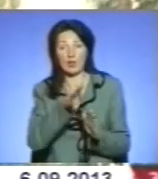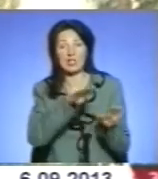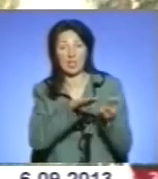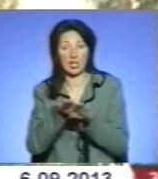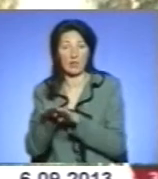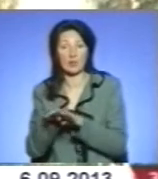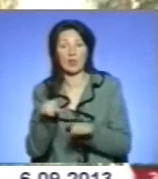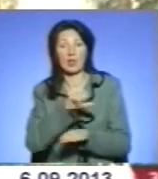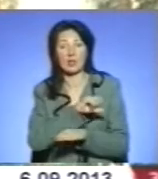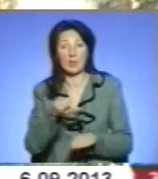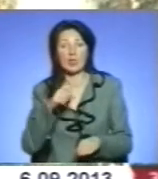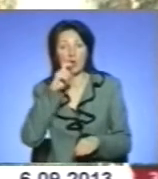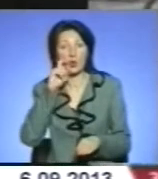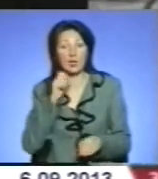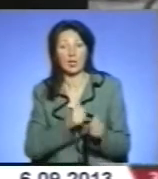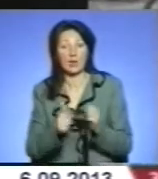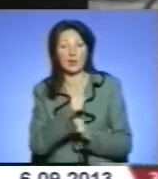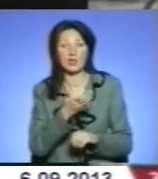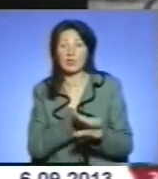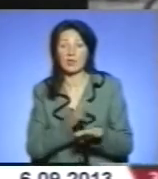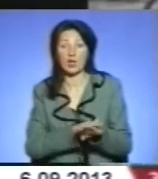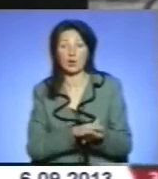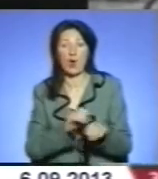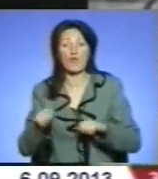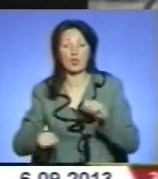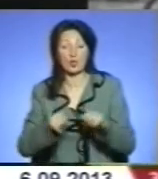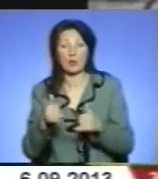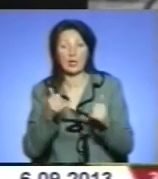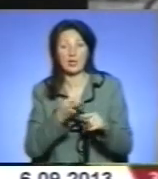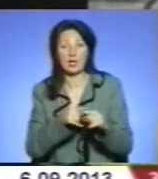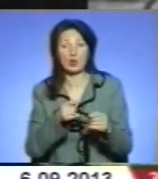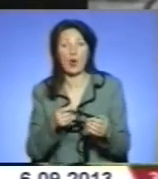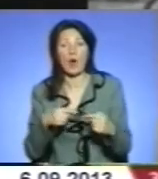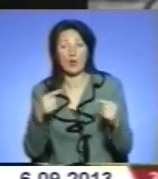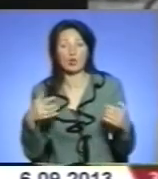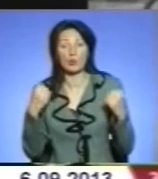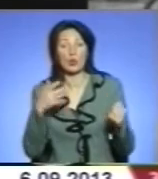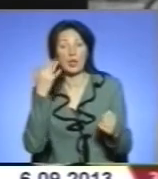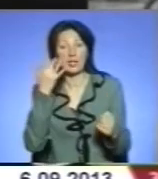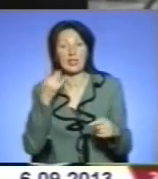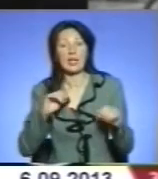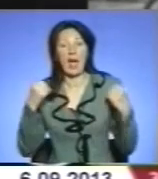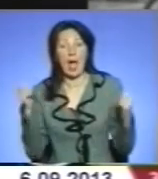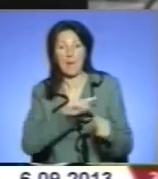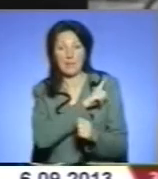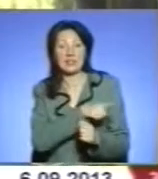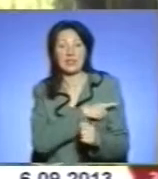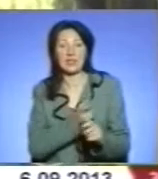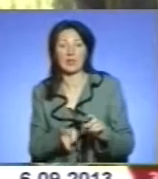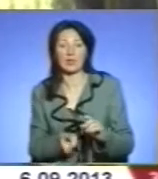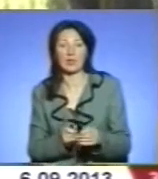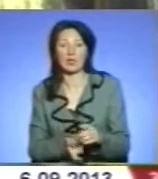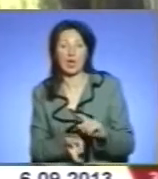межі України вибратись важко. Велосипеди для цього спорту легкі та міцні. Долати перешкоди на них не важко, бо це повороткий